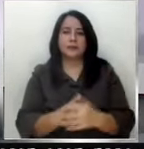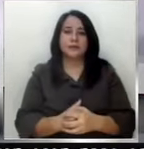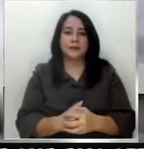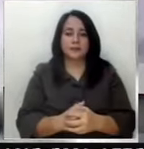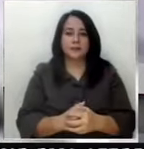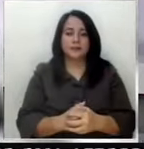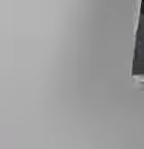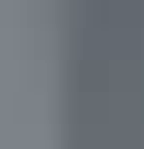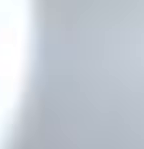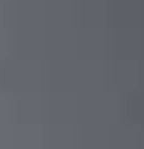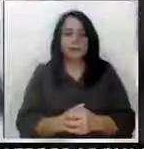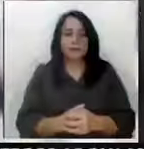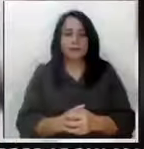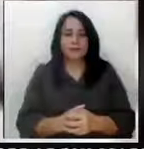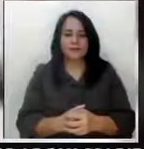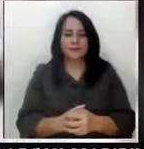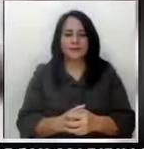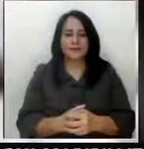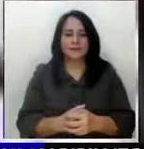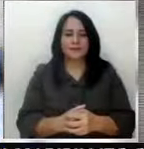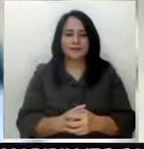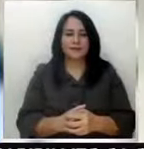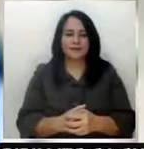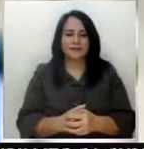Panganiban Perez.